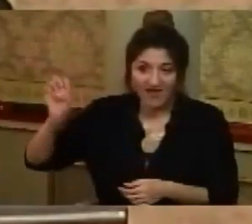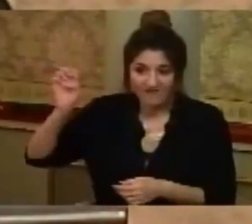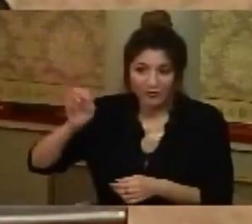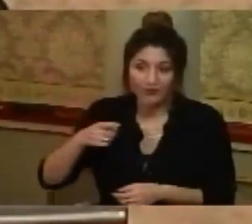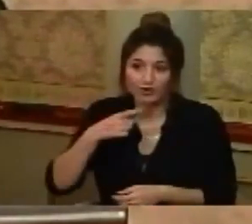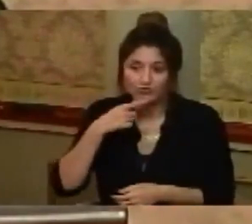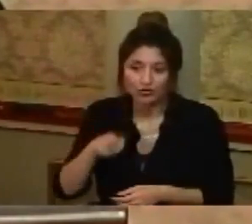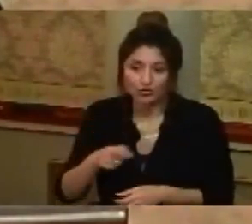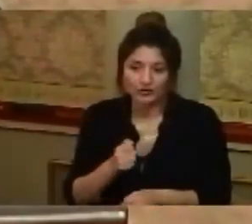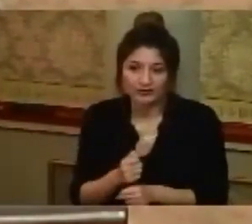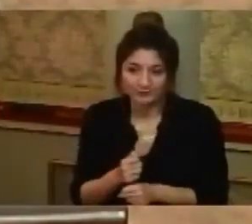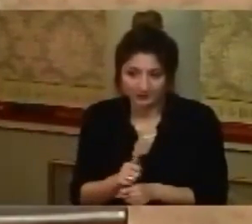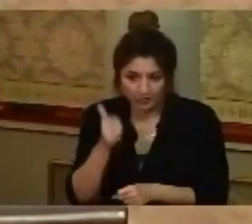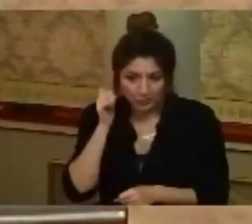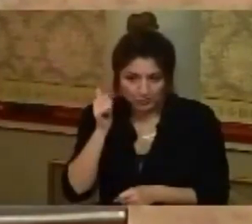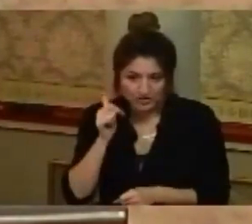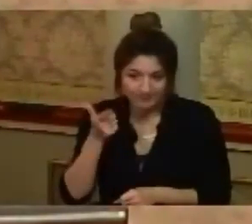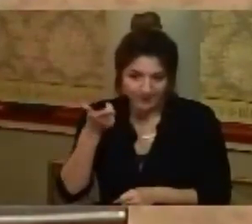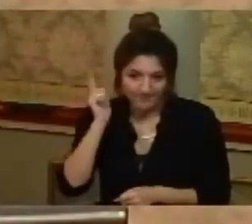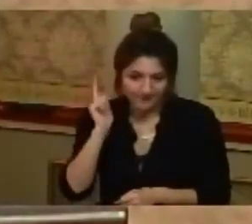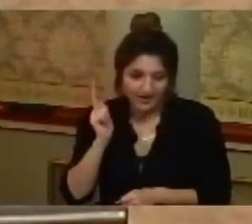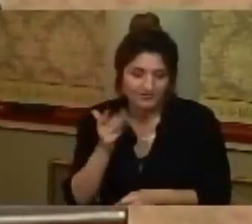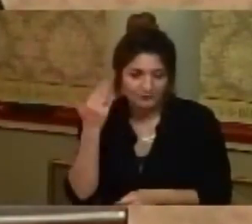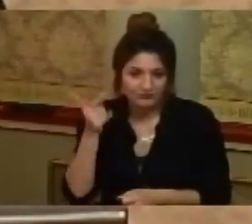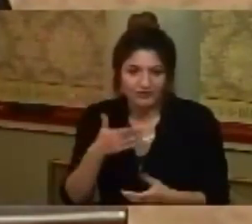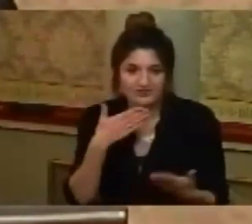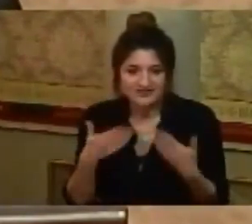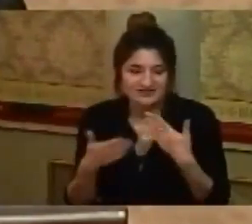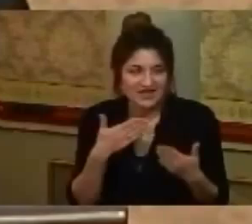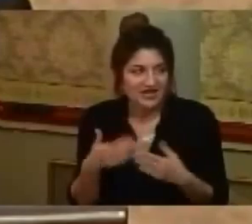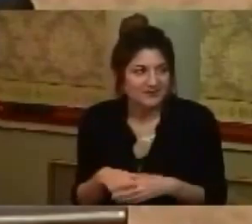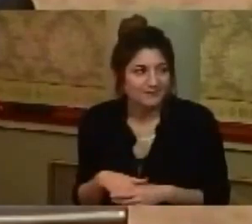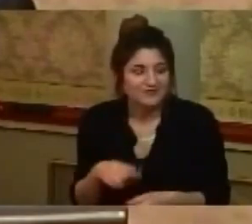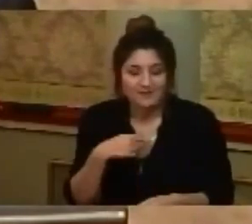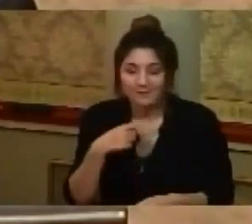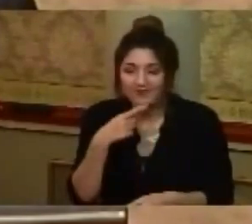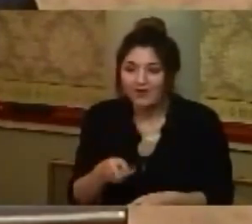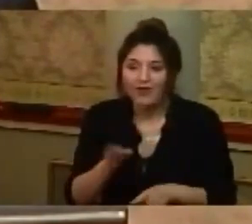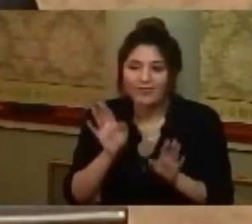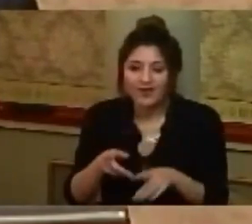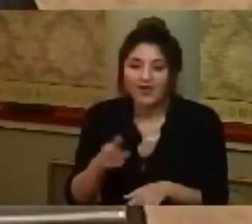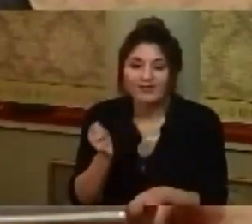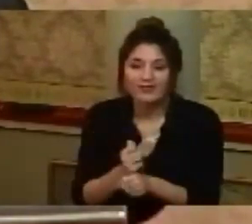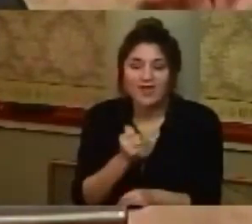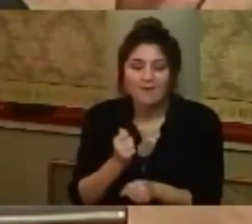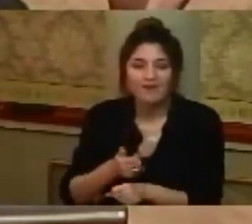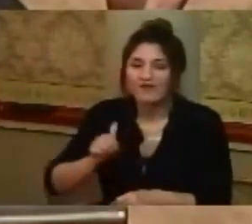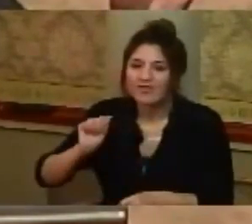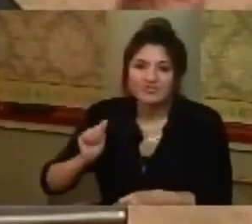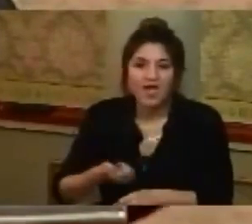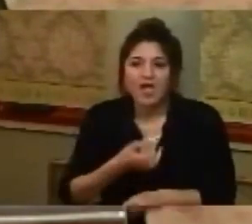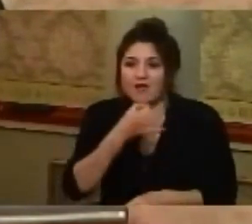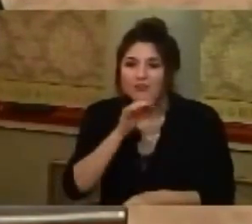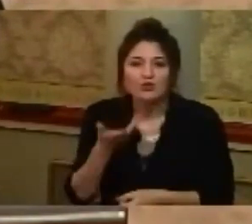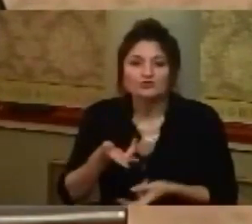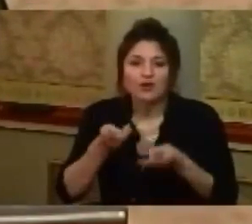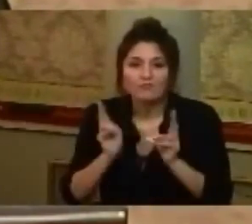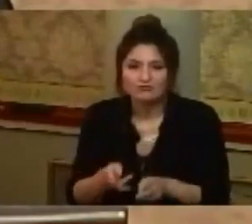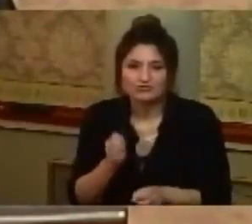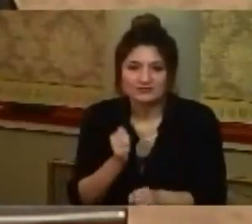sastanak na tu temu. Je li tako? Je li jučer bio? Prekučer. I rekao sam da naprave najbolje što se može